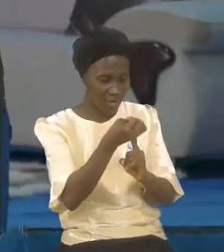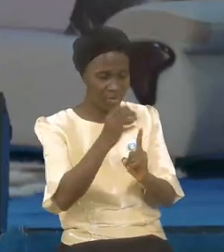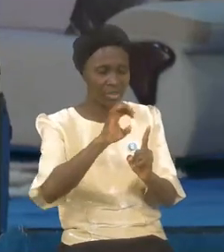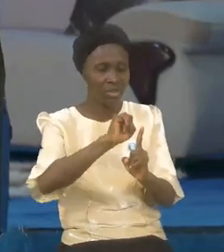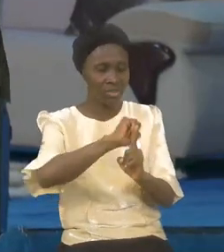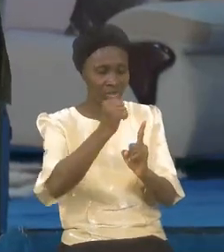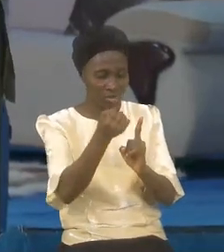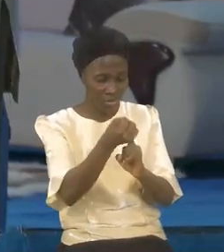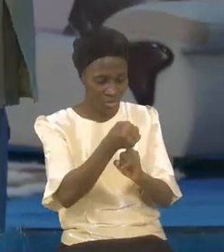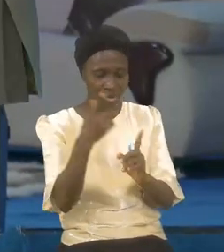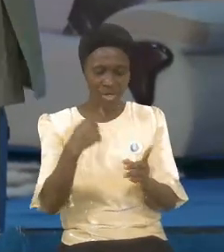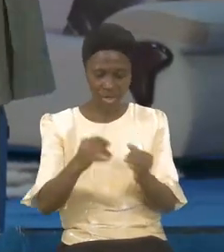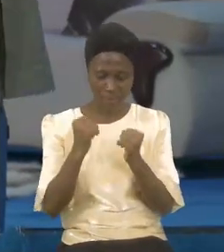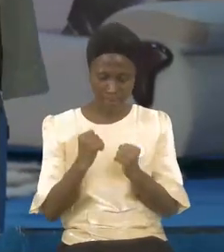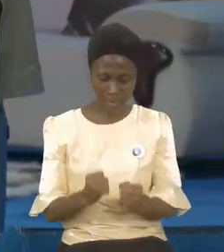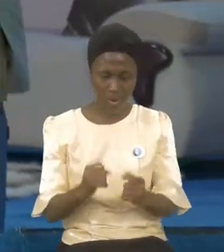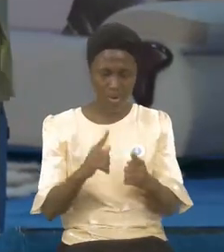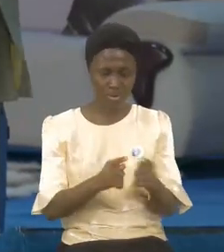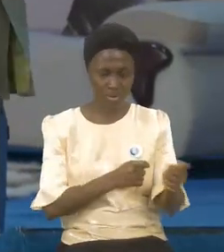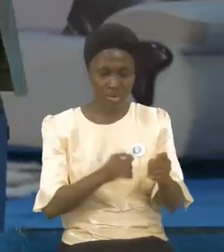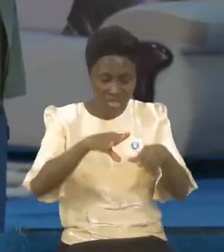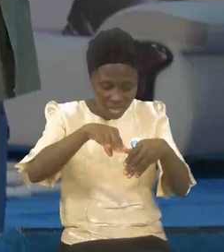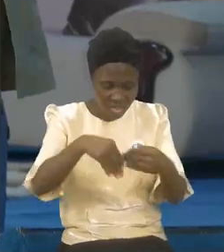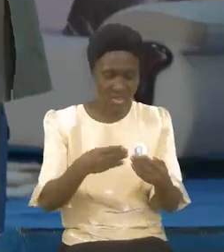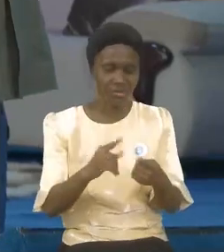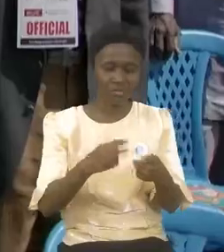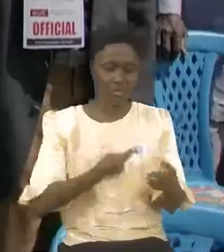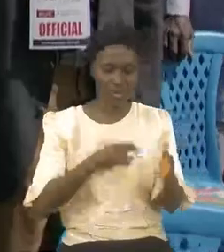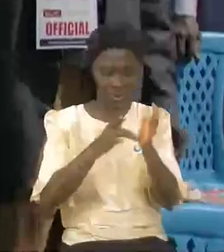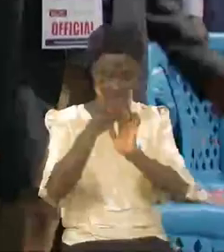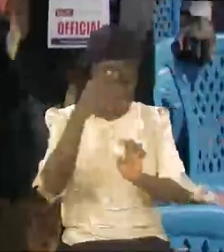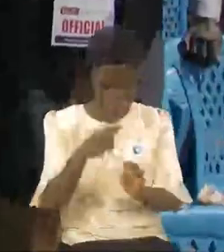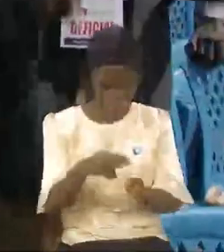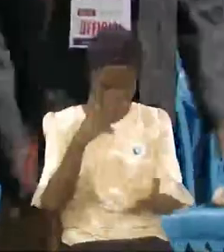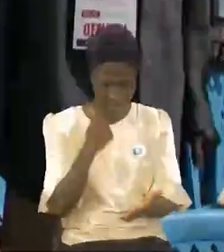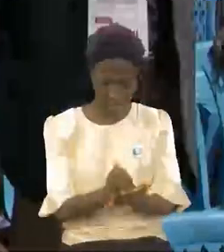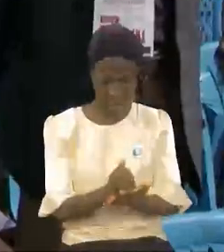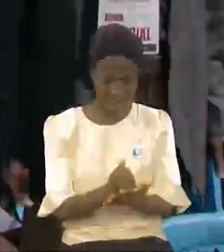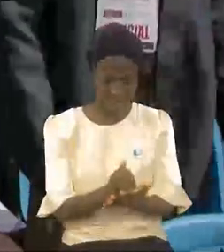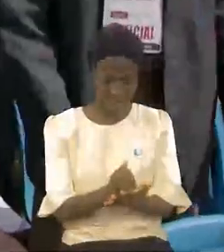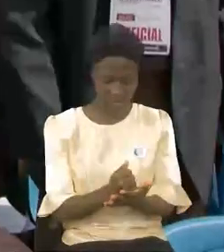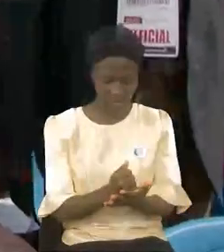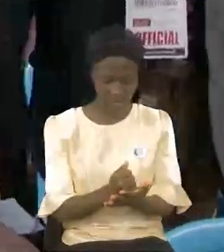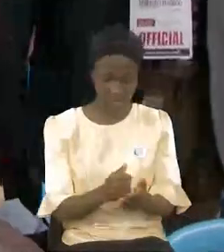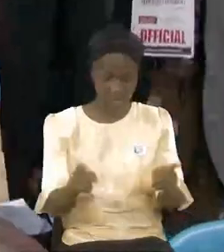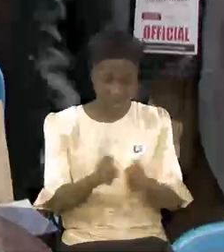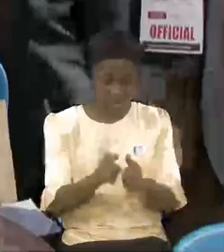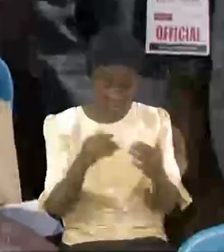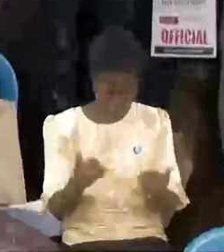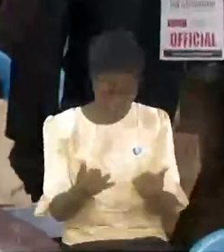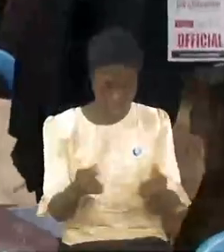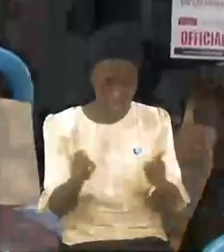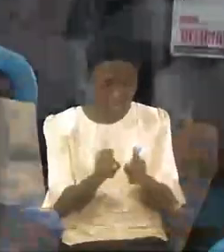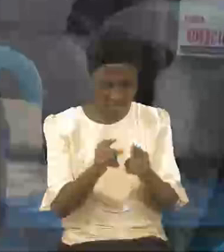petite situation, le pouvoir pour régner, accorde-le à chacun de nous au nom de Jésus-Christ.